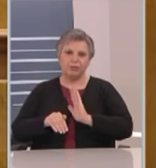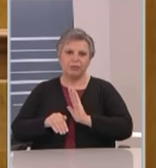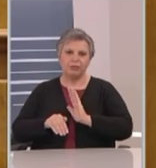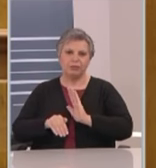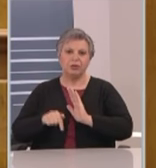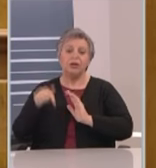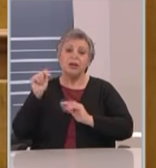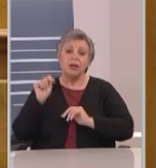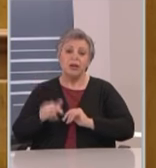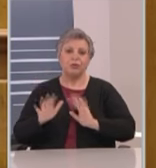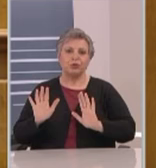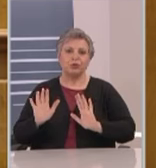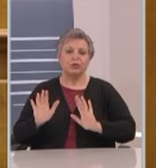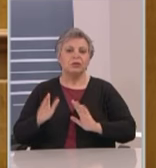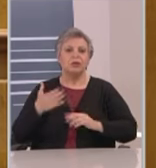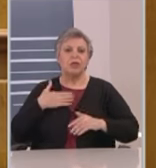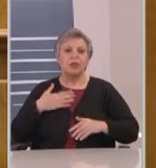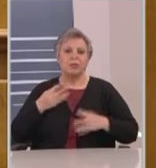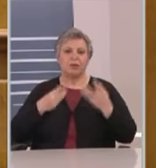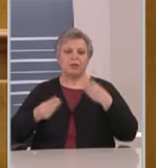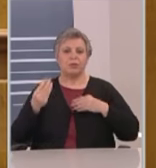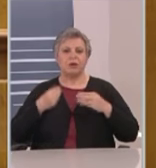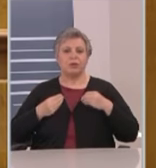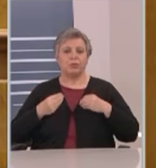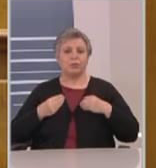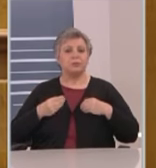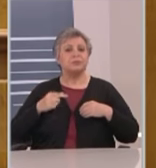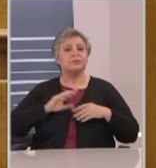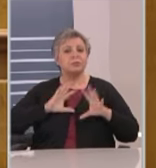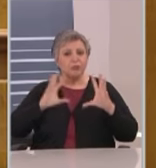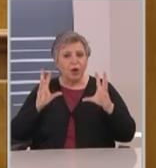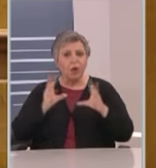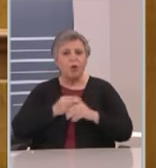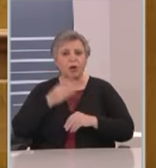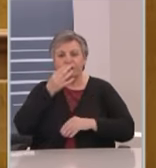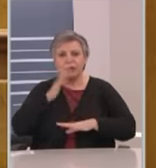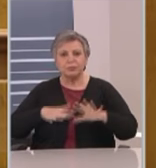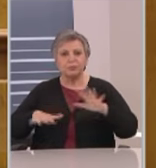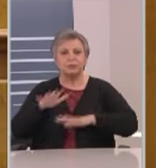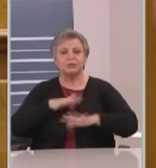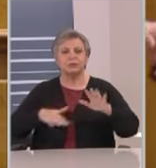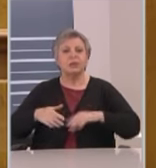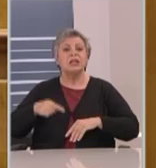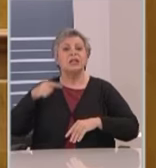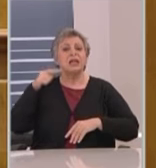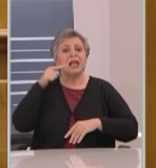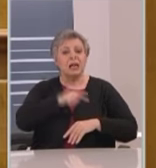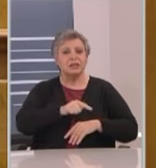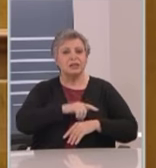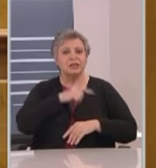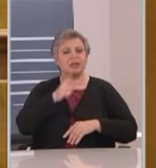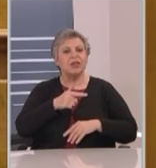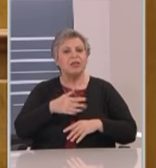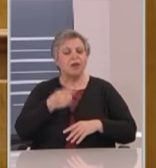όσα αποτελούν και βασικές αιτίες, ίσως τη βασικότερη, για την οποία εσείς διακαώς και καταφανώς μπροστά στα μάτια του ελληνικού